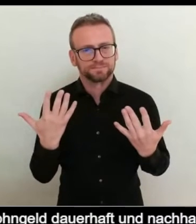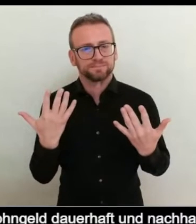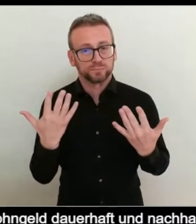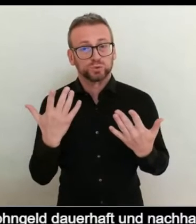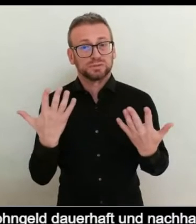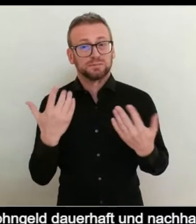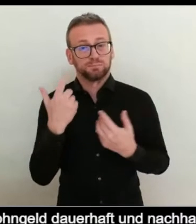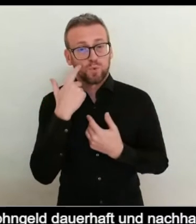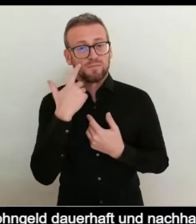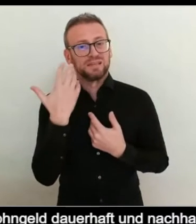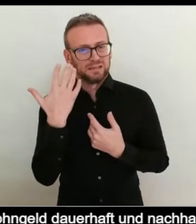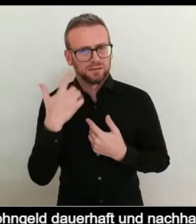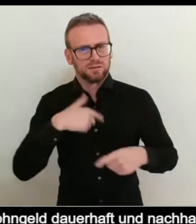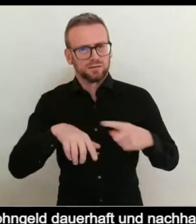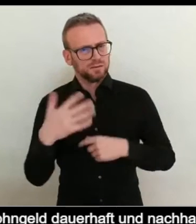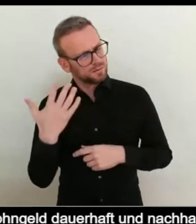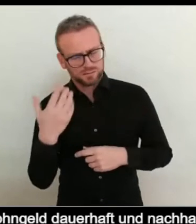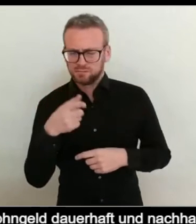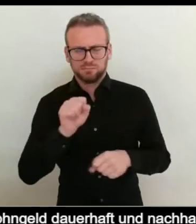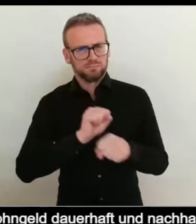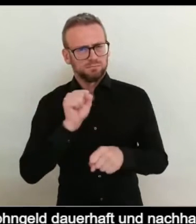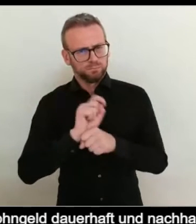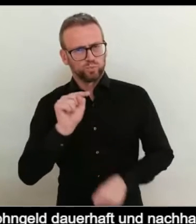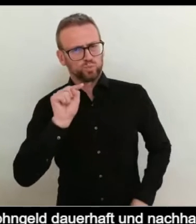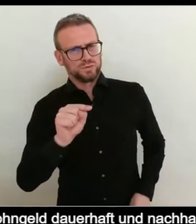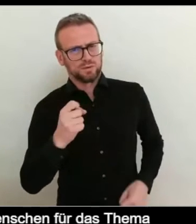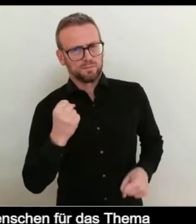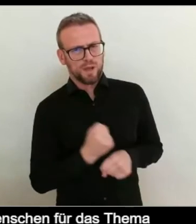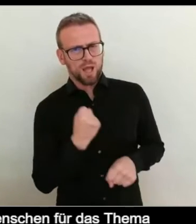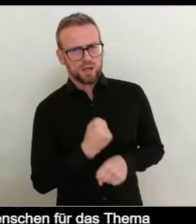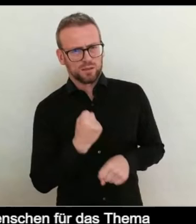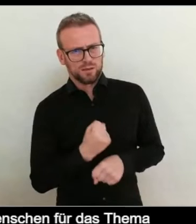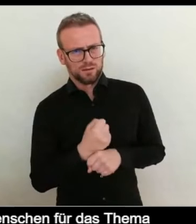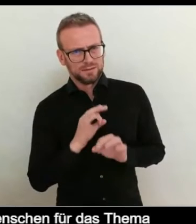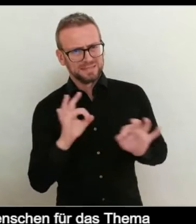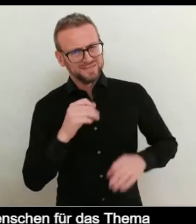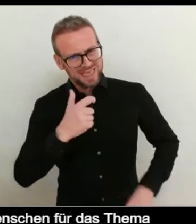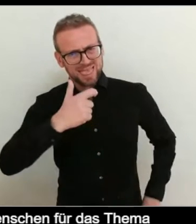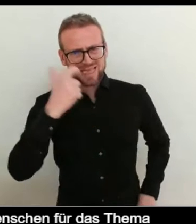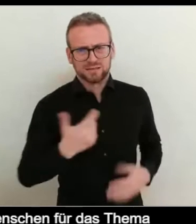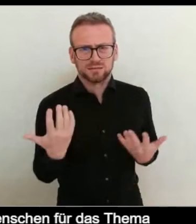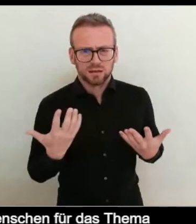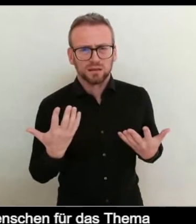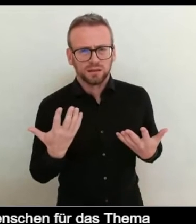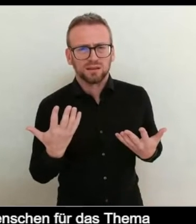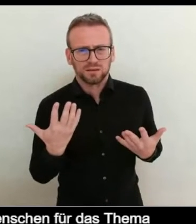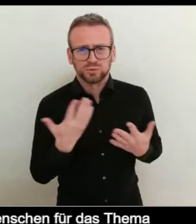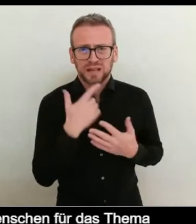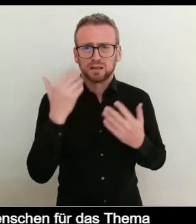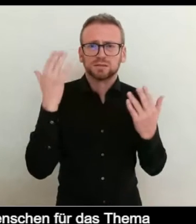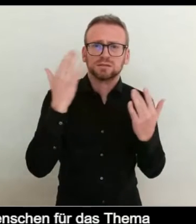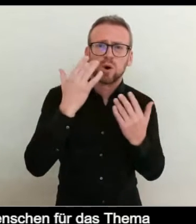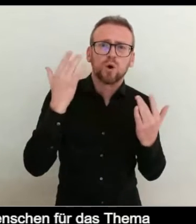auch bleiben. Industrie bietet Menschen gute Arbeitskräfte, damit soziale Sicherheit. Und das ist auch ein wesentlicher Beitrag